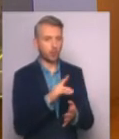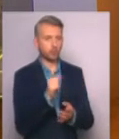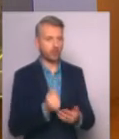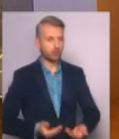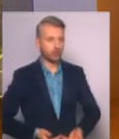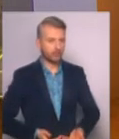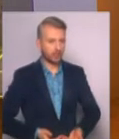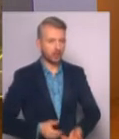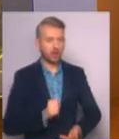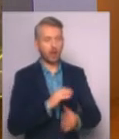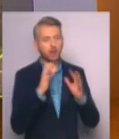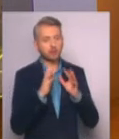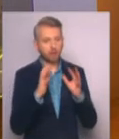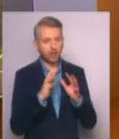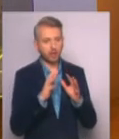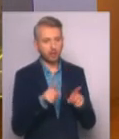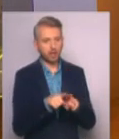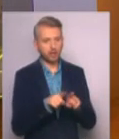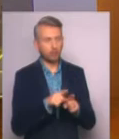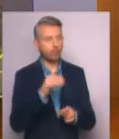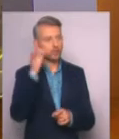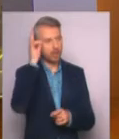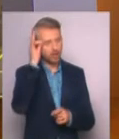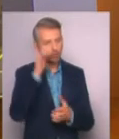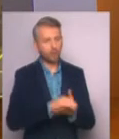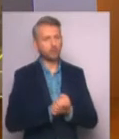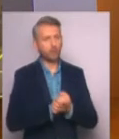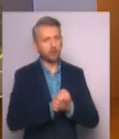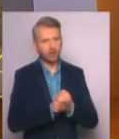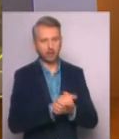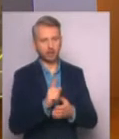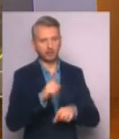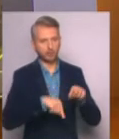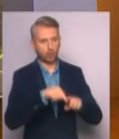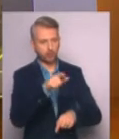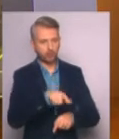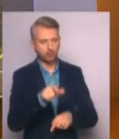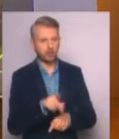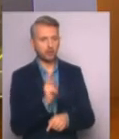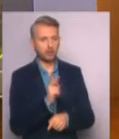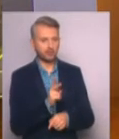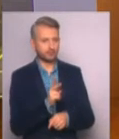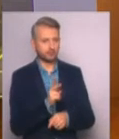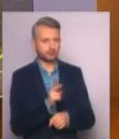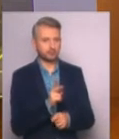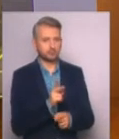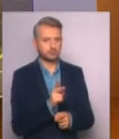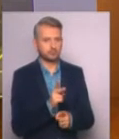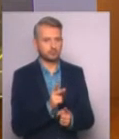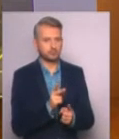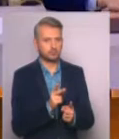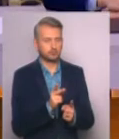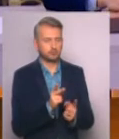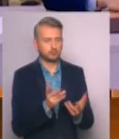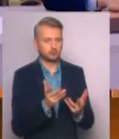живих, а дбає так само і згадує, і солідарна з родичами, які понесли невеличезну, неперевершену,